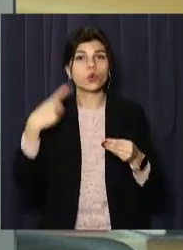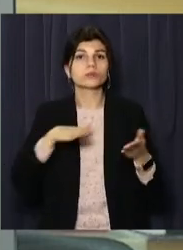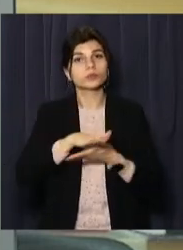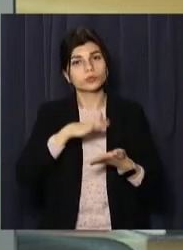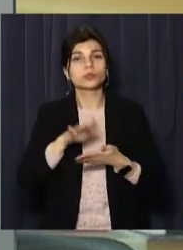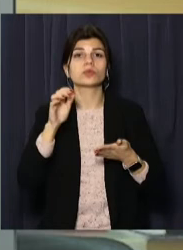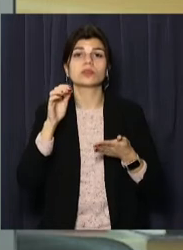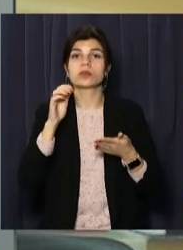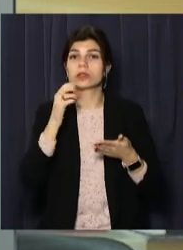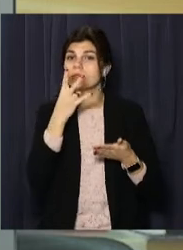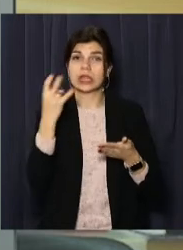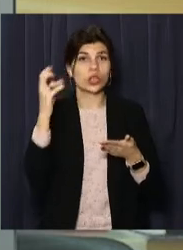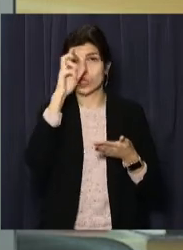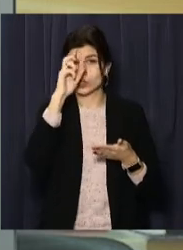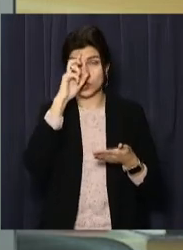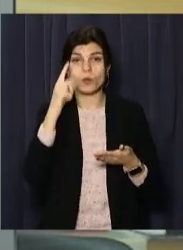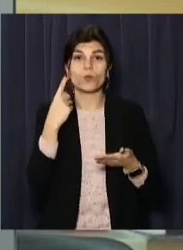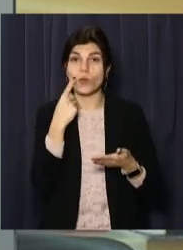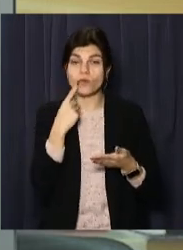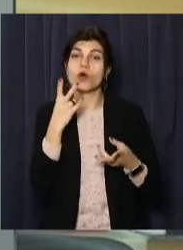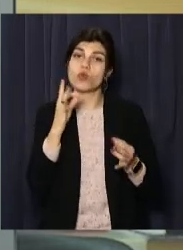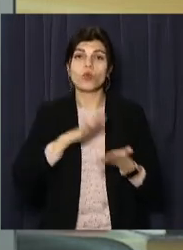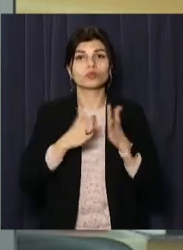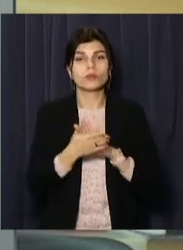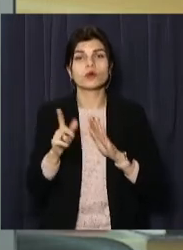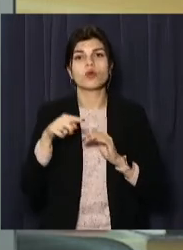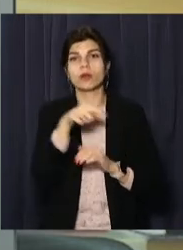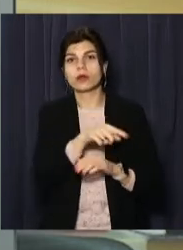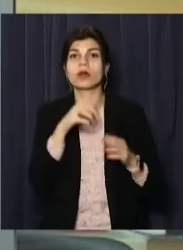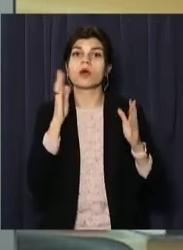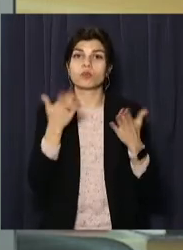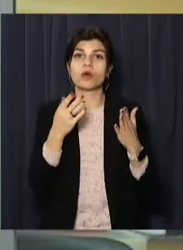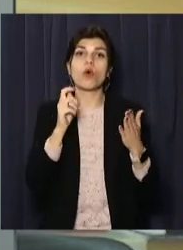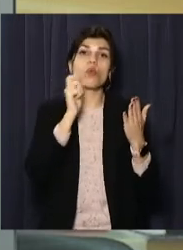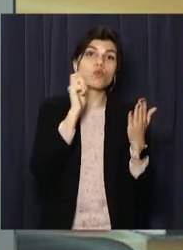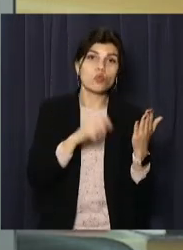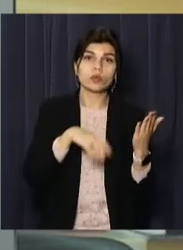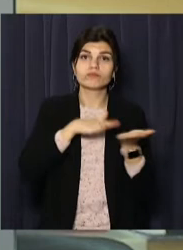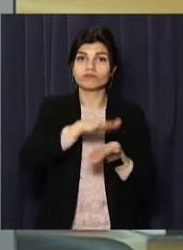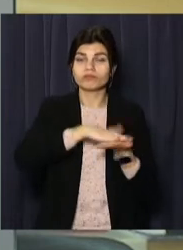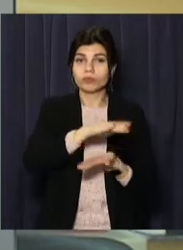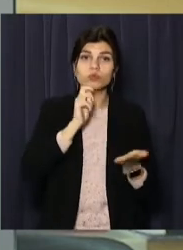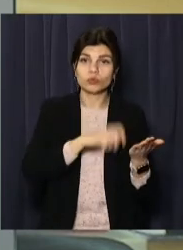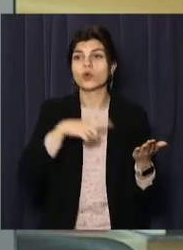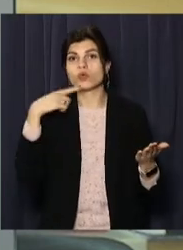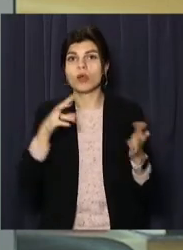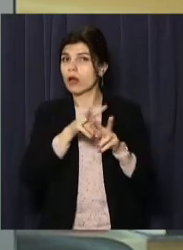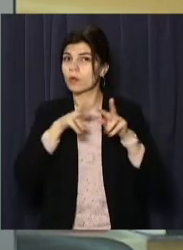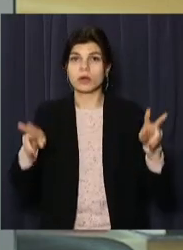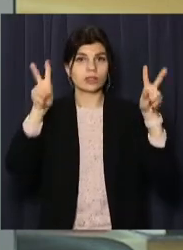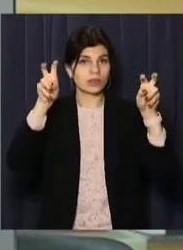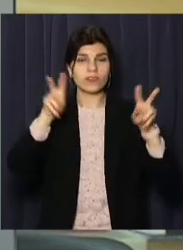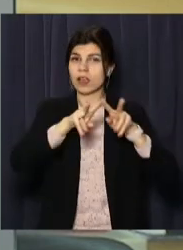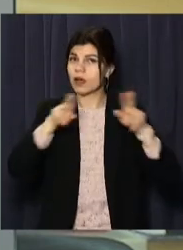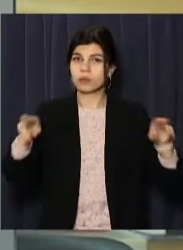чи іншою недержавною мовою, але за умови, якщо паралельно виходитиме український тираж видання з такою самою